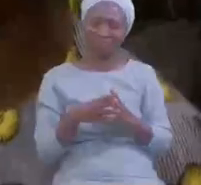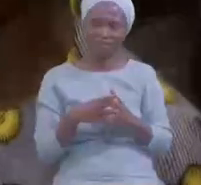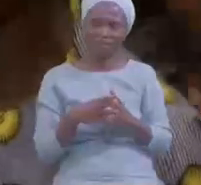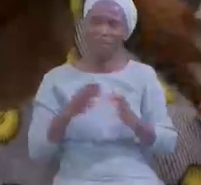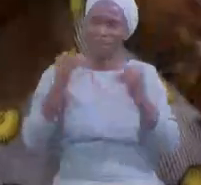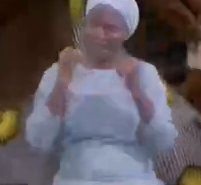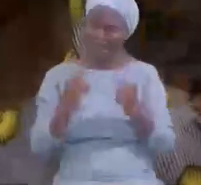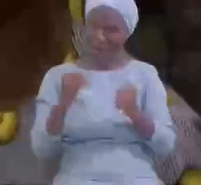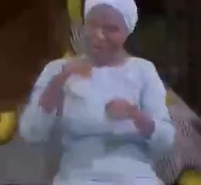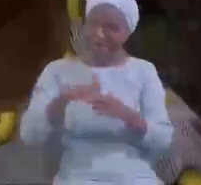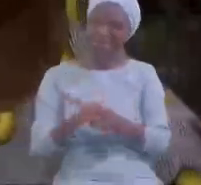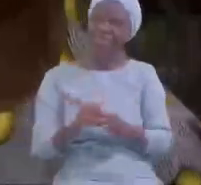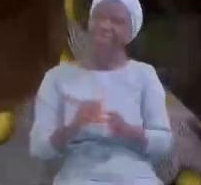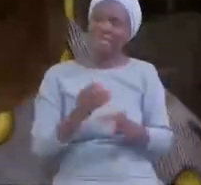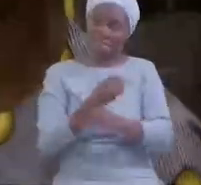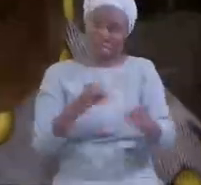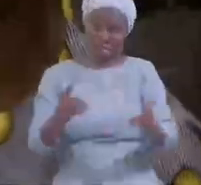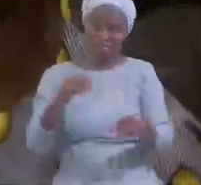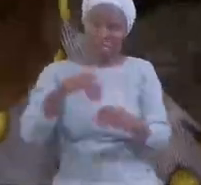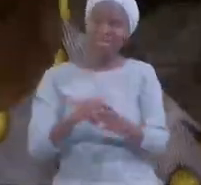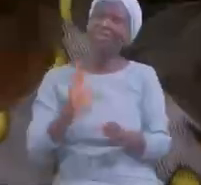Il y a la délivrance en sa présence.